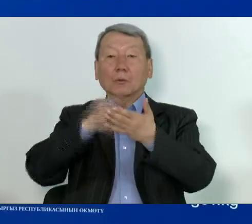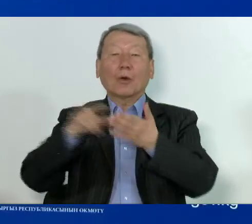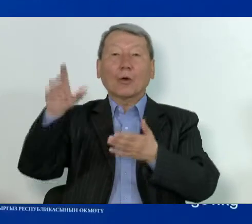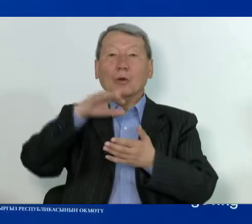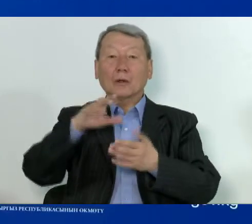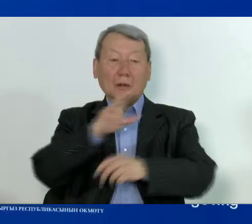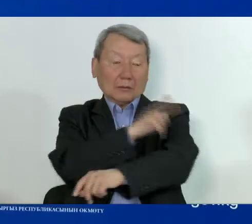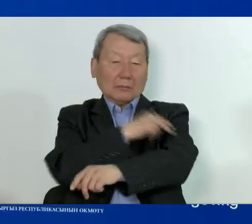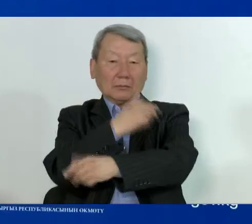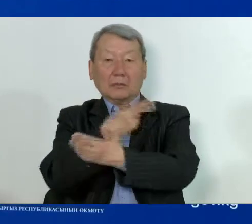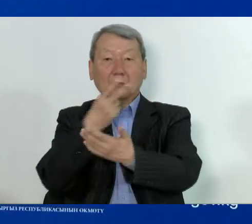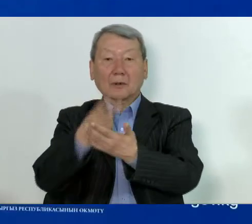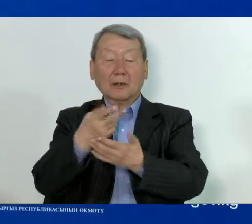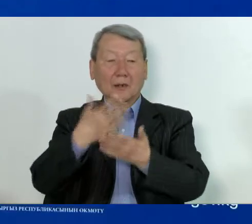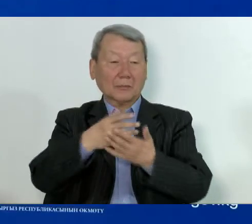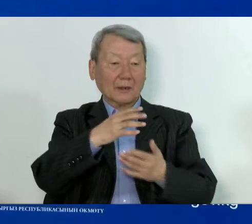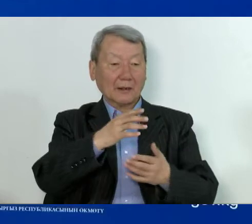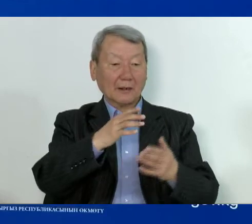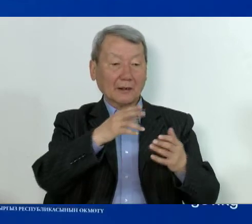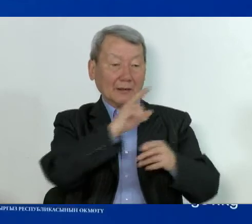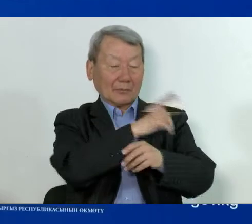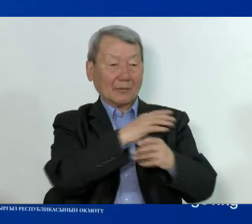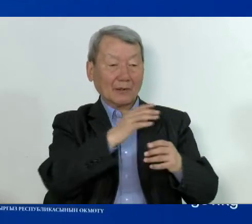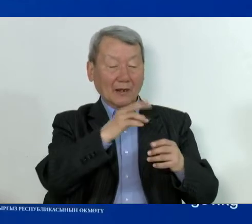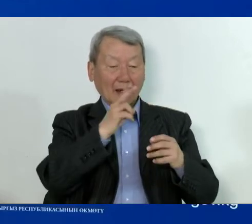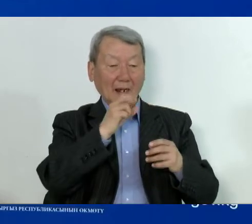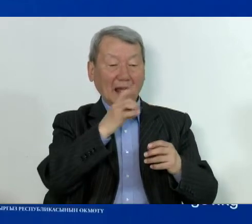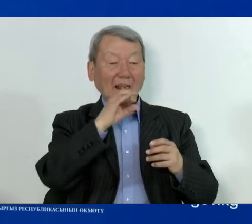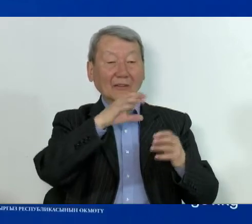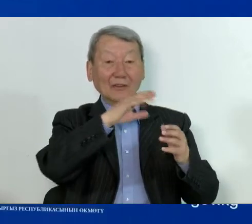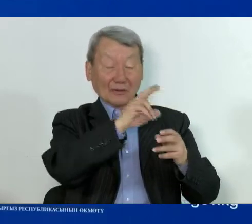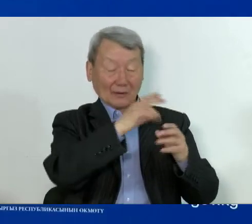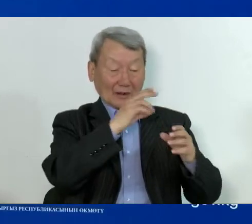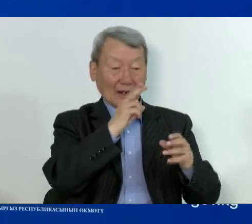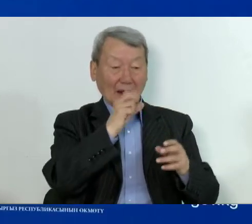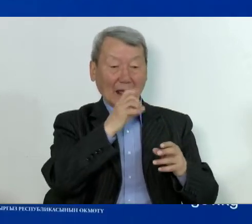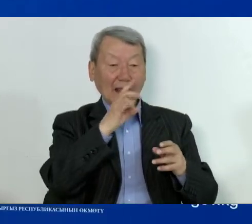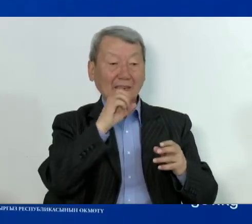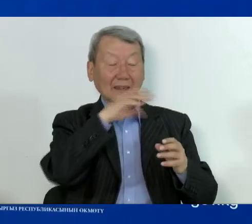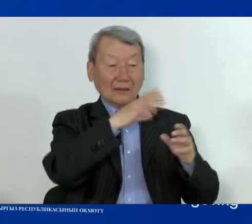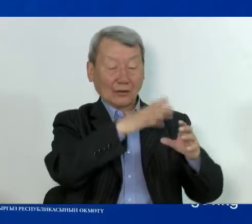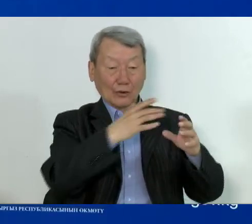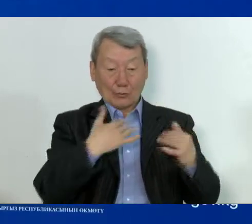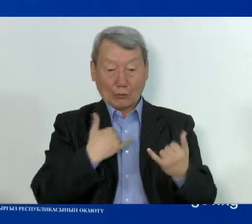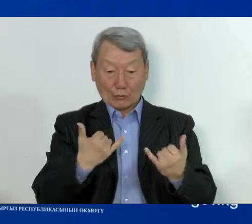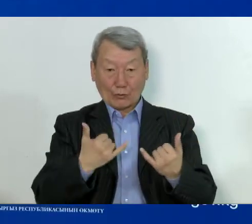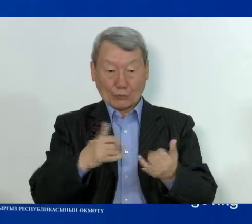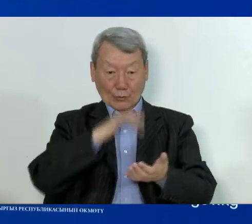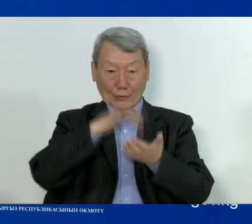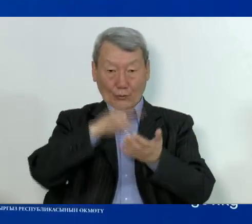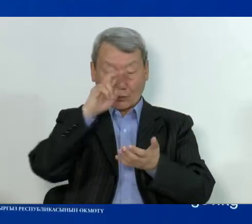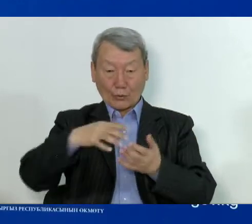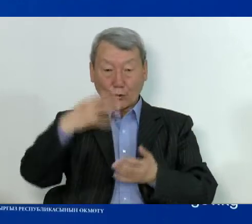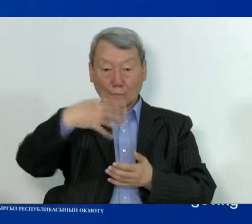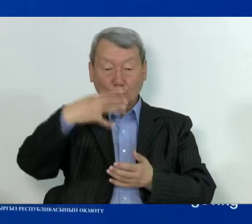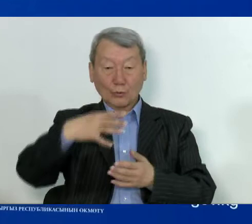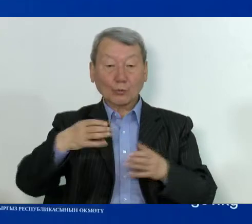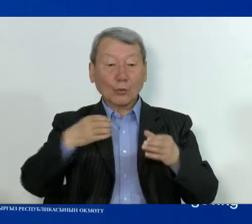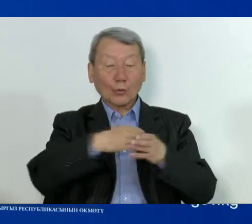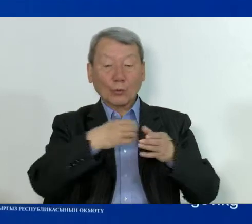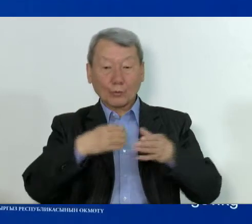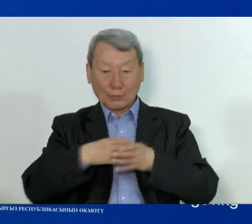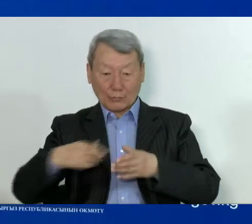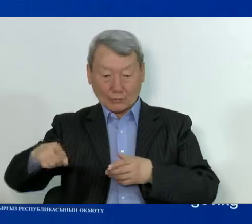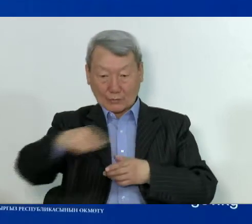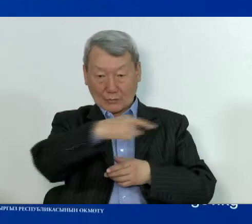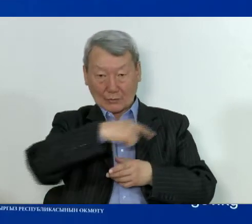транспортировке больных, выписывающихся с инфекционной больницы после коронавируса. В данное время на территории столицы действует 40 мобильных групп из